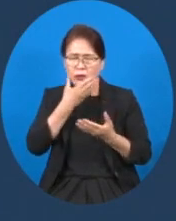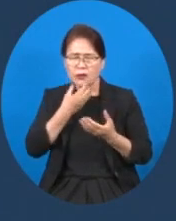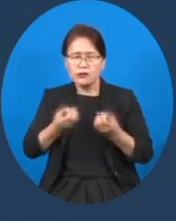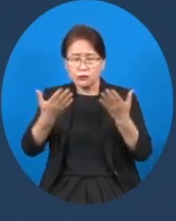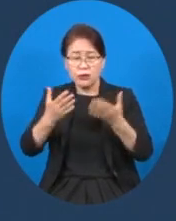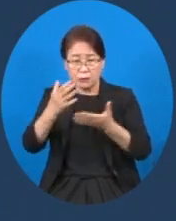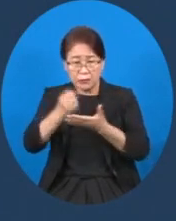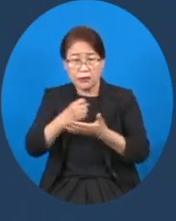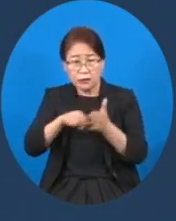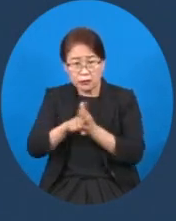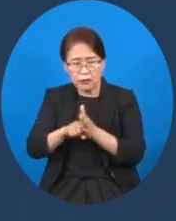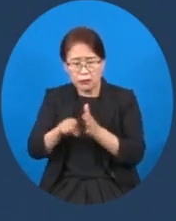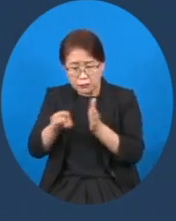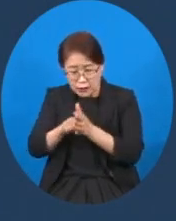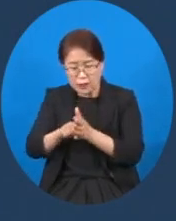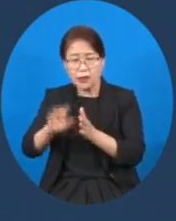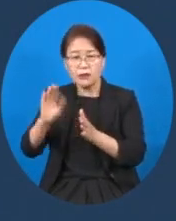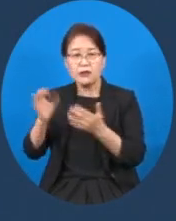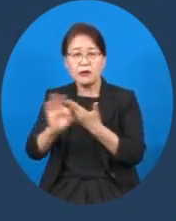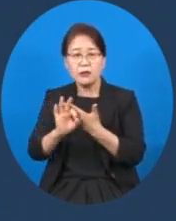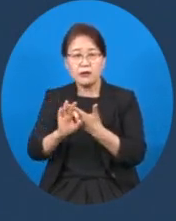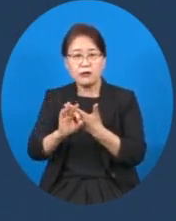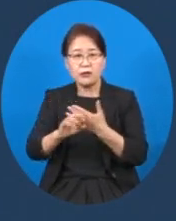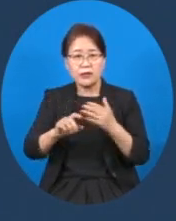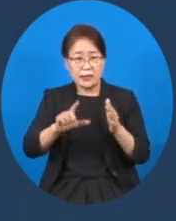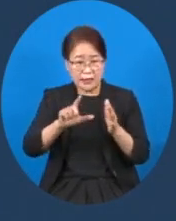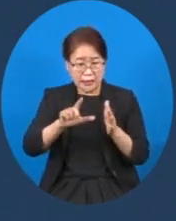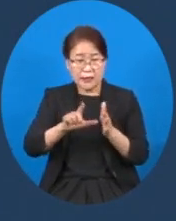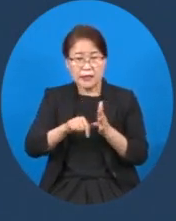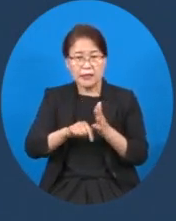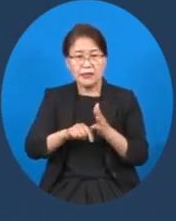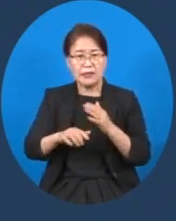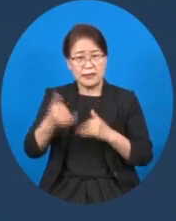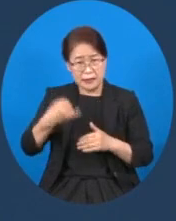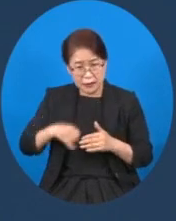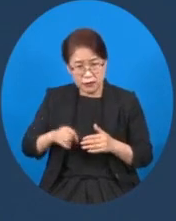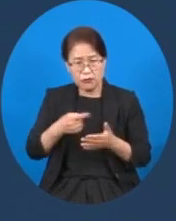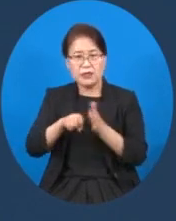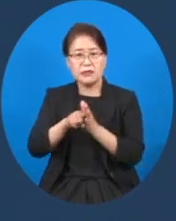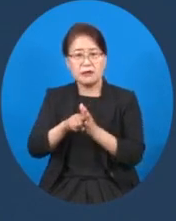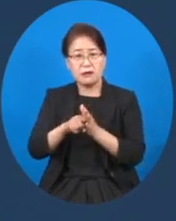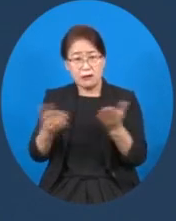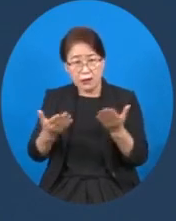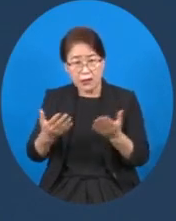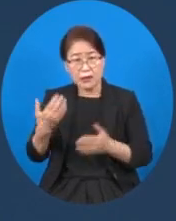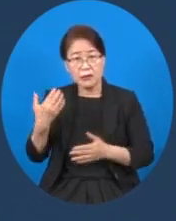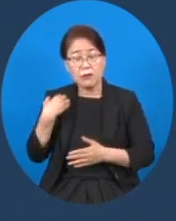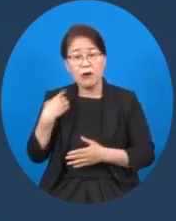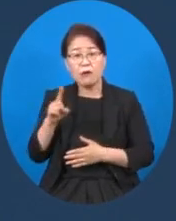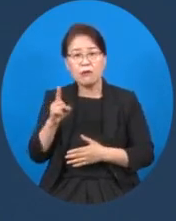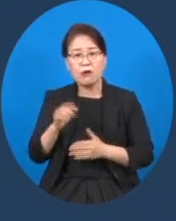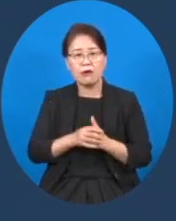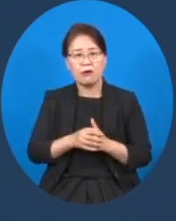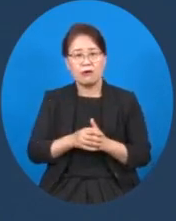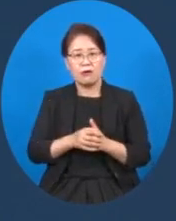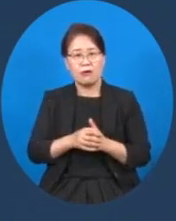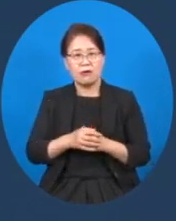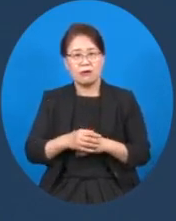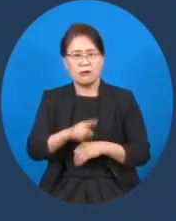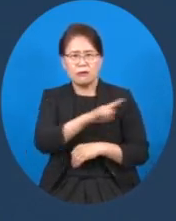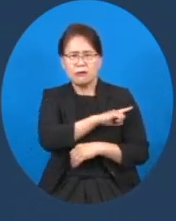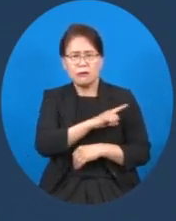믿는다면 오늘 이 시대를 살아가는 부모인 내가 내 자녀들을 위해서 해야 될 일이 뭘까요? 뭐가 가장 우선이